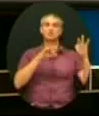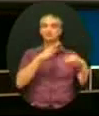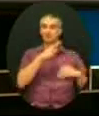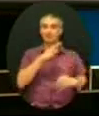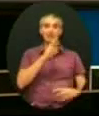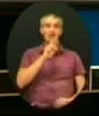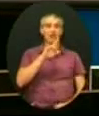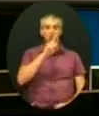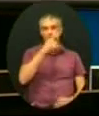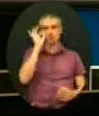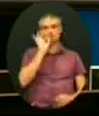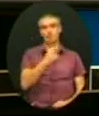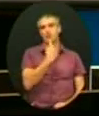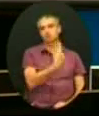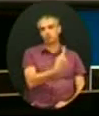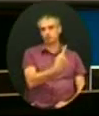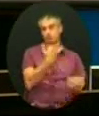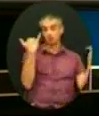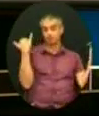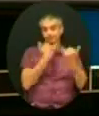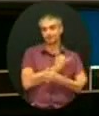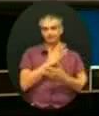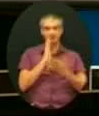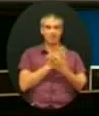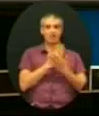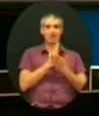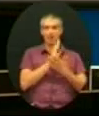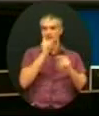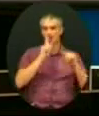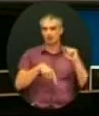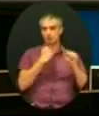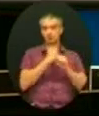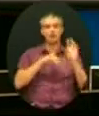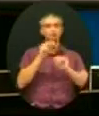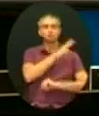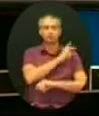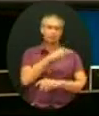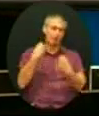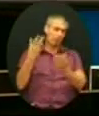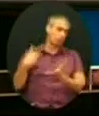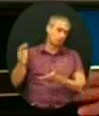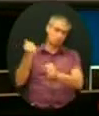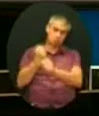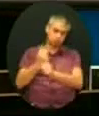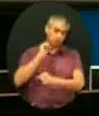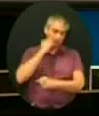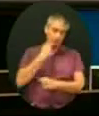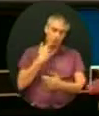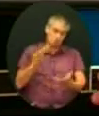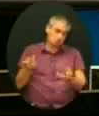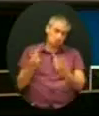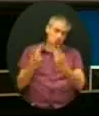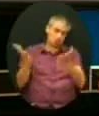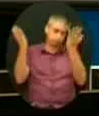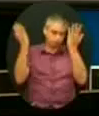רחוי ירה לעצמו ברגל עם ההחלטה הזאת להשתמש במשטרה, הוא היה צריך פשוט לתת לזה לעבור, ולהגיד למחורת, זה לא